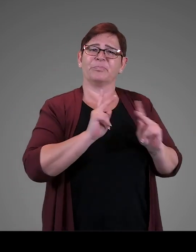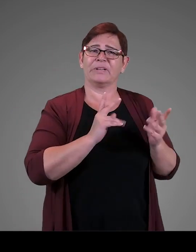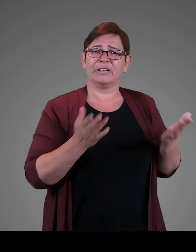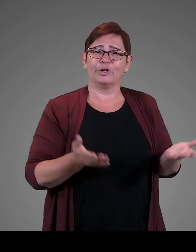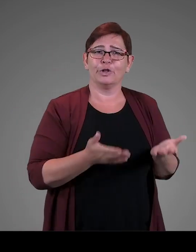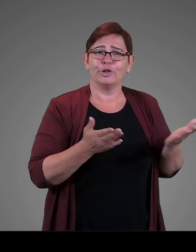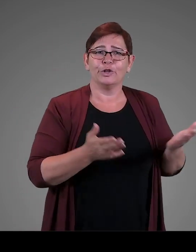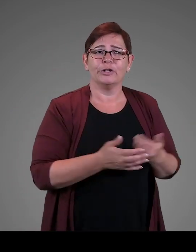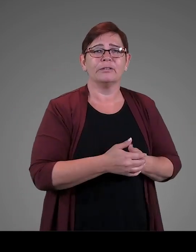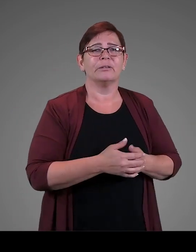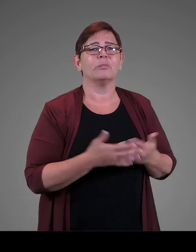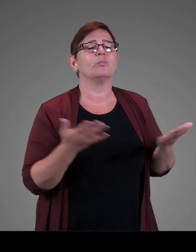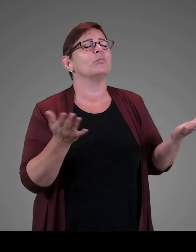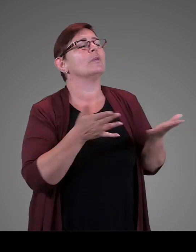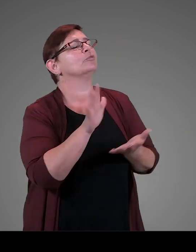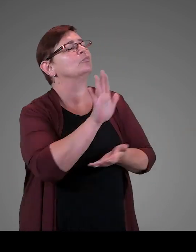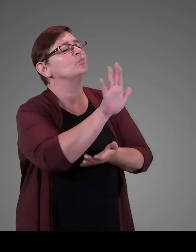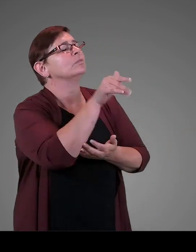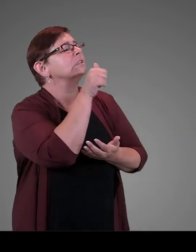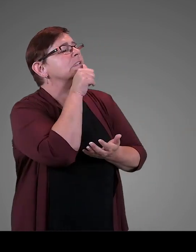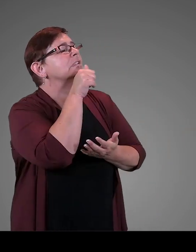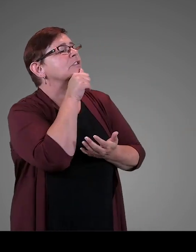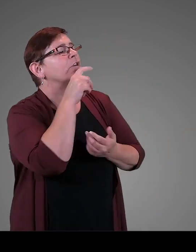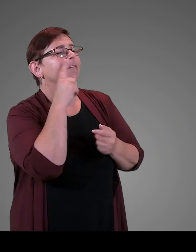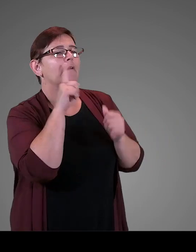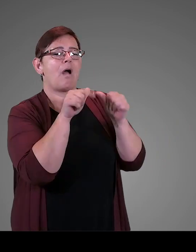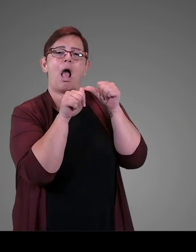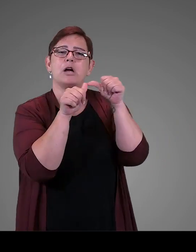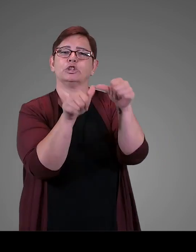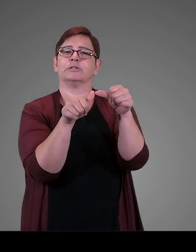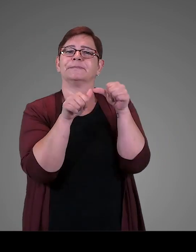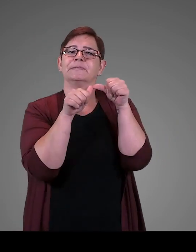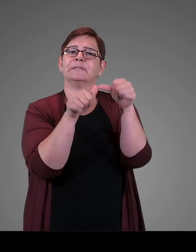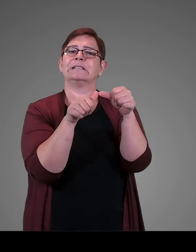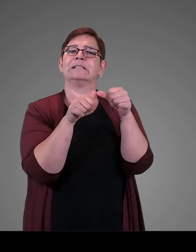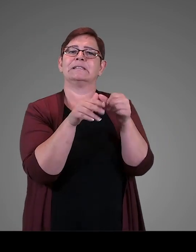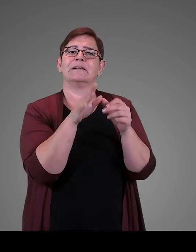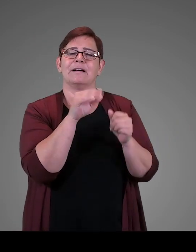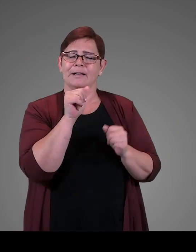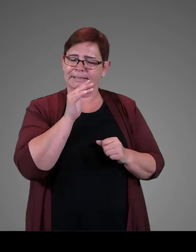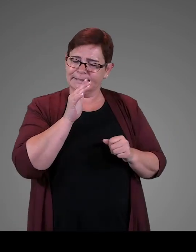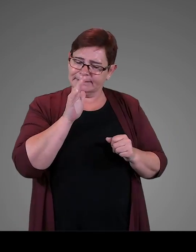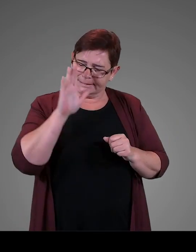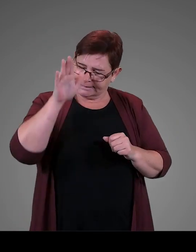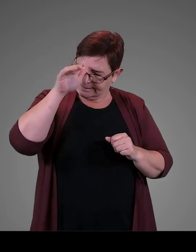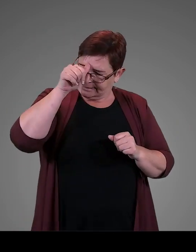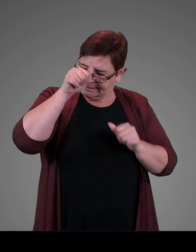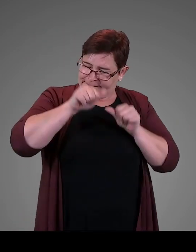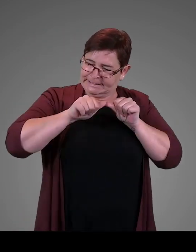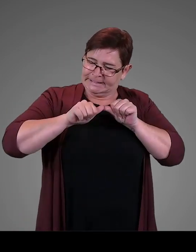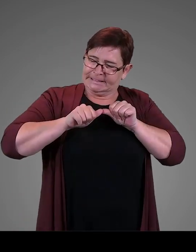votre persévérance? Comme si vous aviez quelque chose à nommer chacun, moi j'aimerais ça savoir.